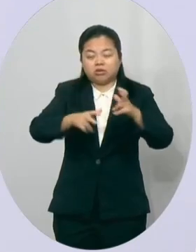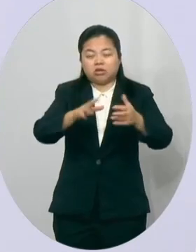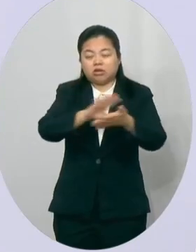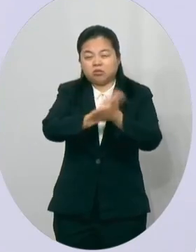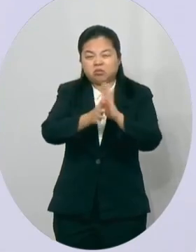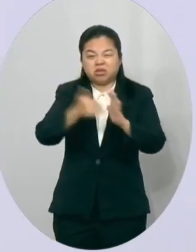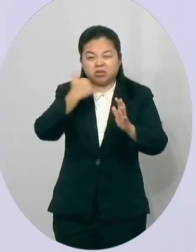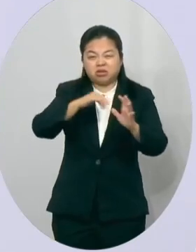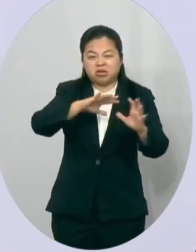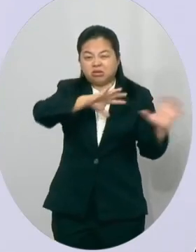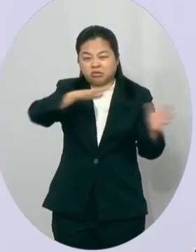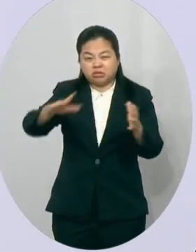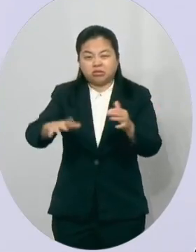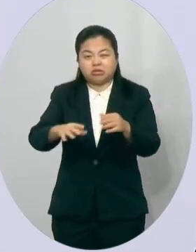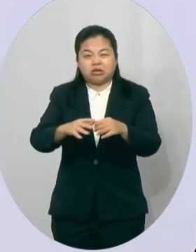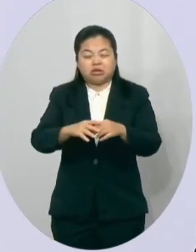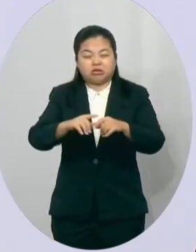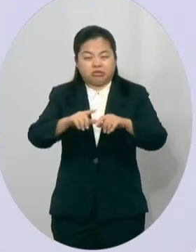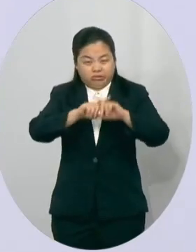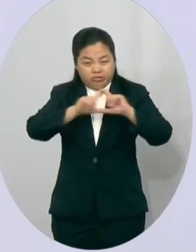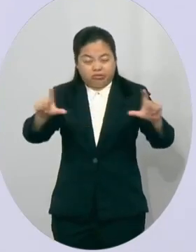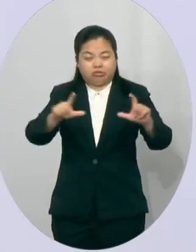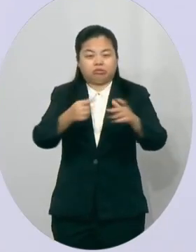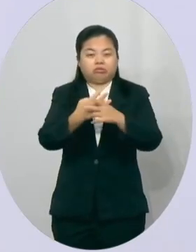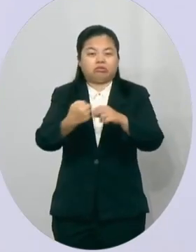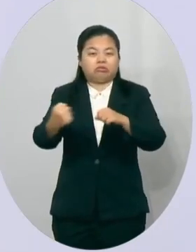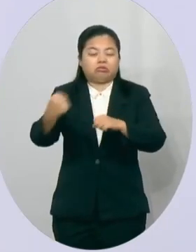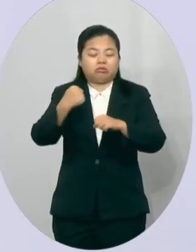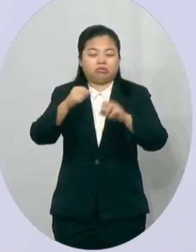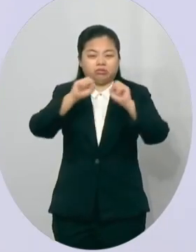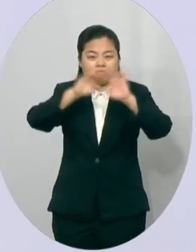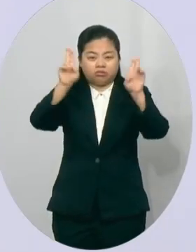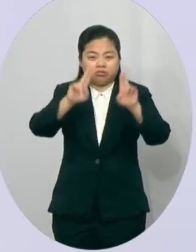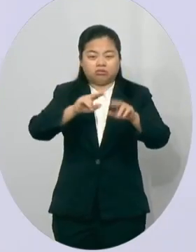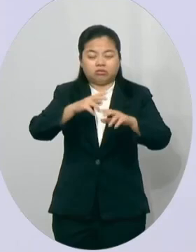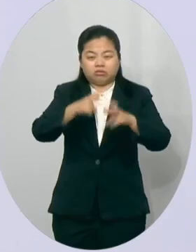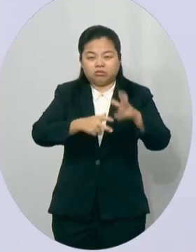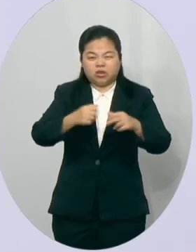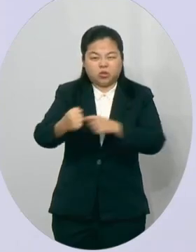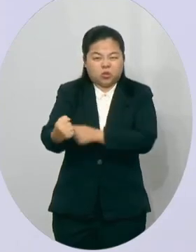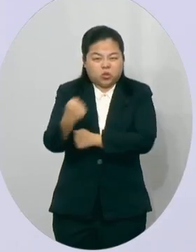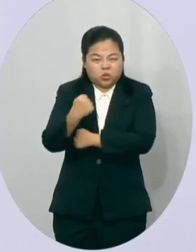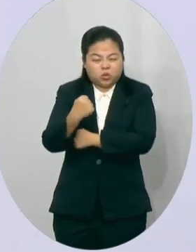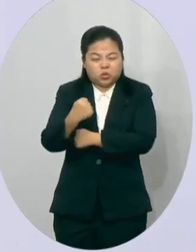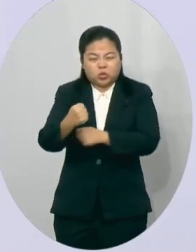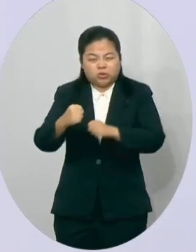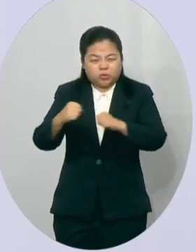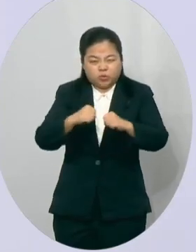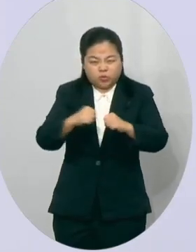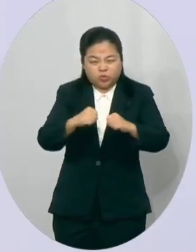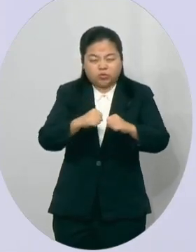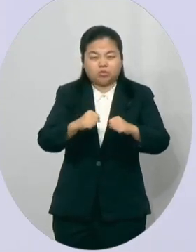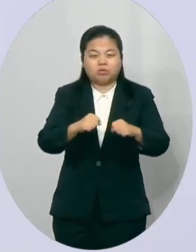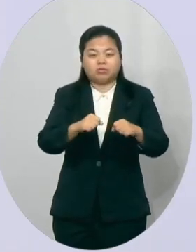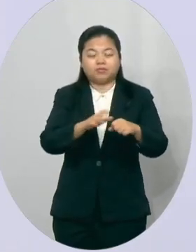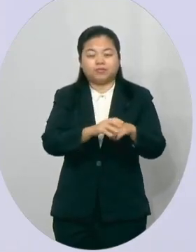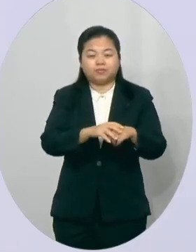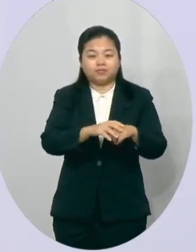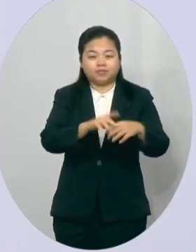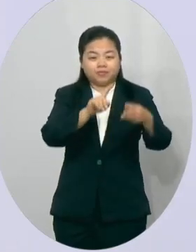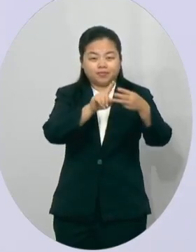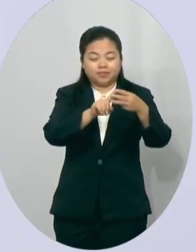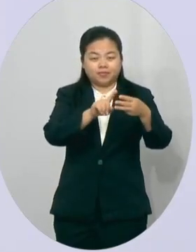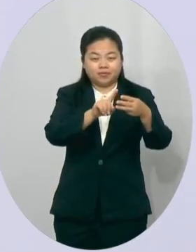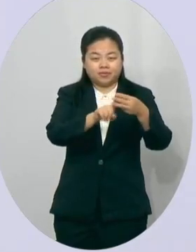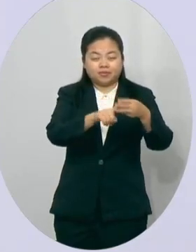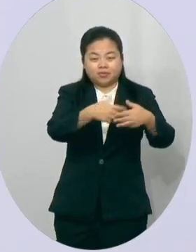全世界最大的火力发电厂。经过据理力争，然后这个经济部的王美花部长也